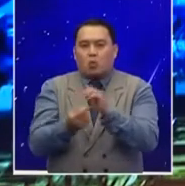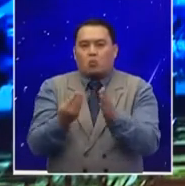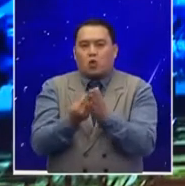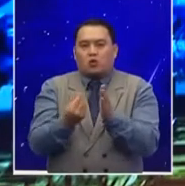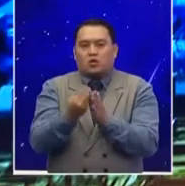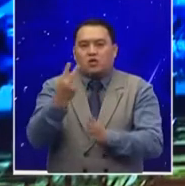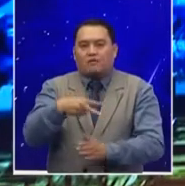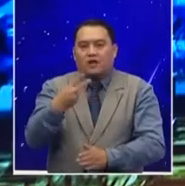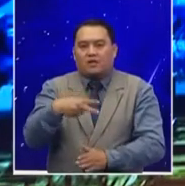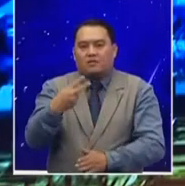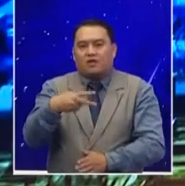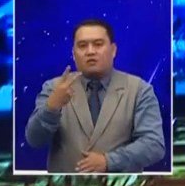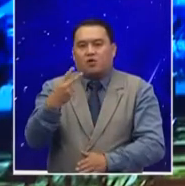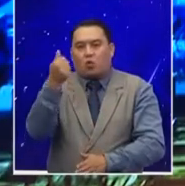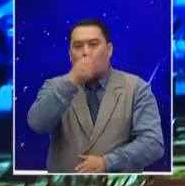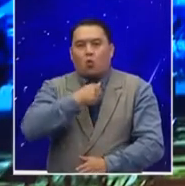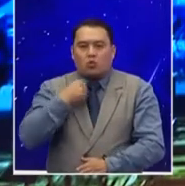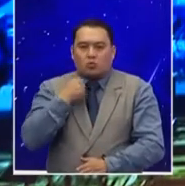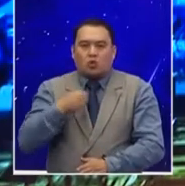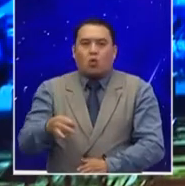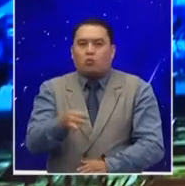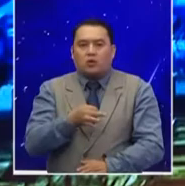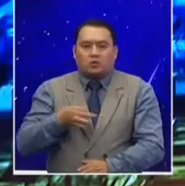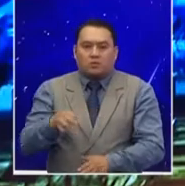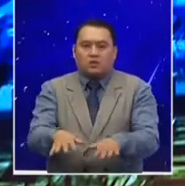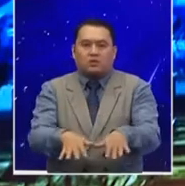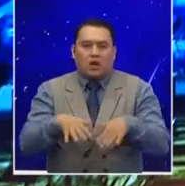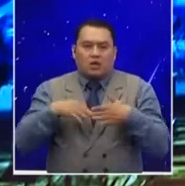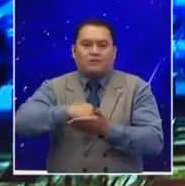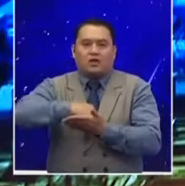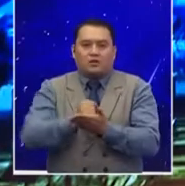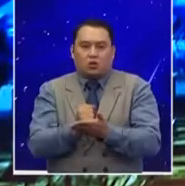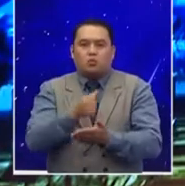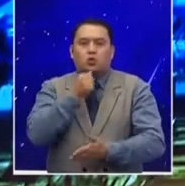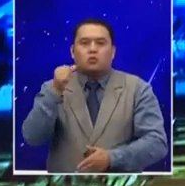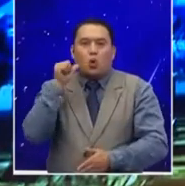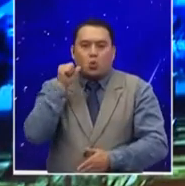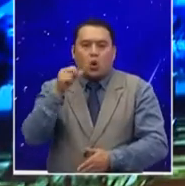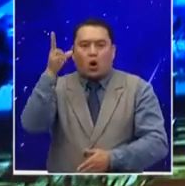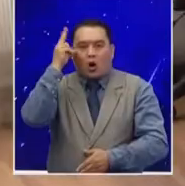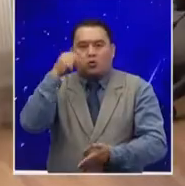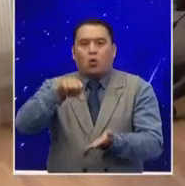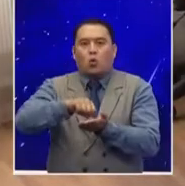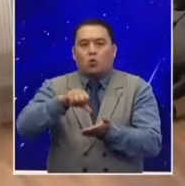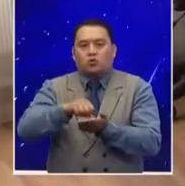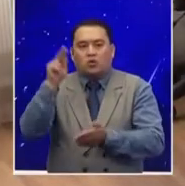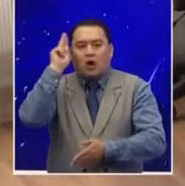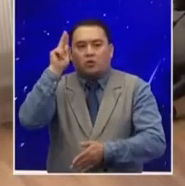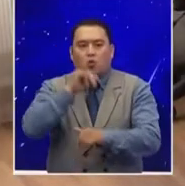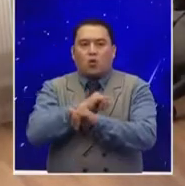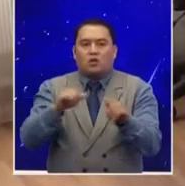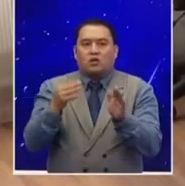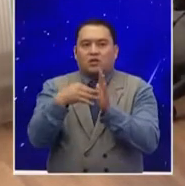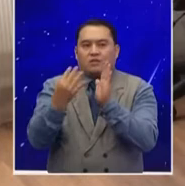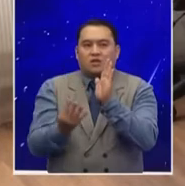на 2020-2022 годы областным маслихатам. По сравнению с прошлым годом, количество учеников увеличилось